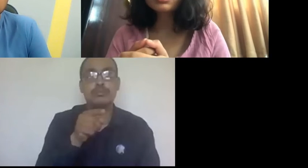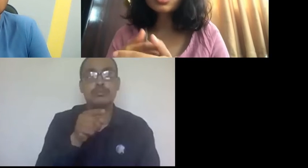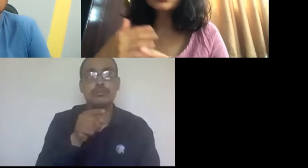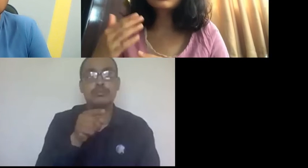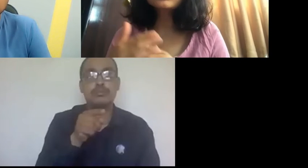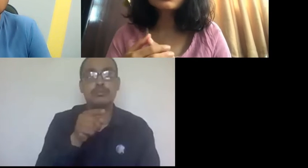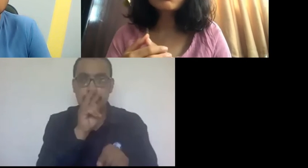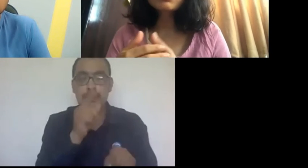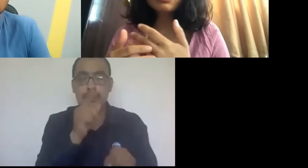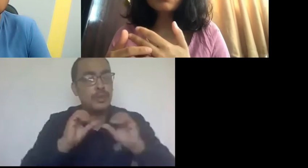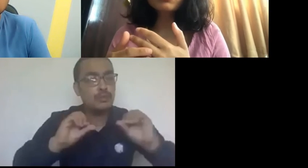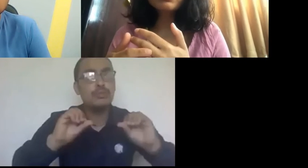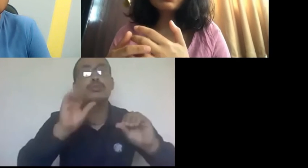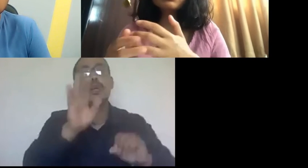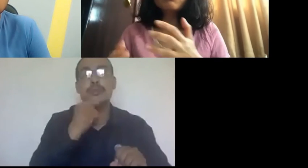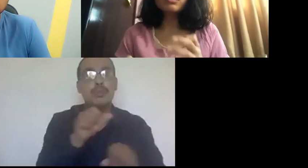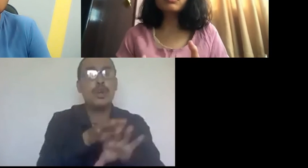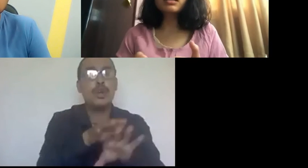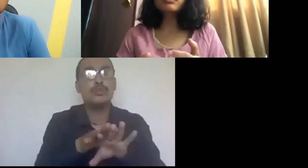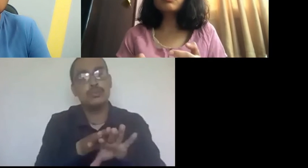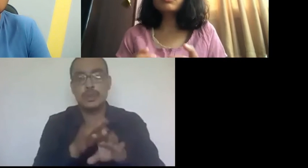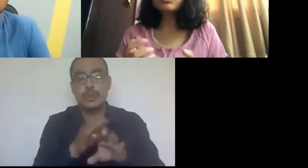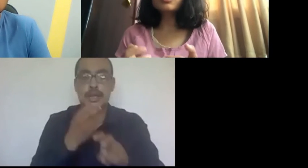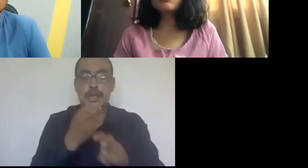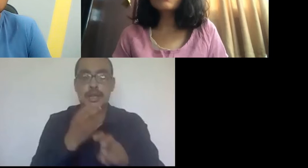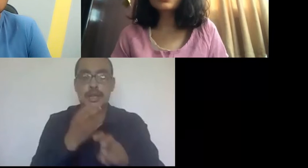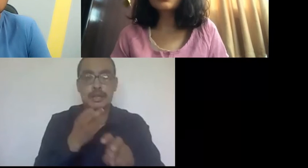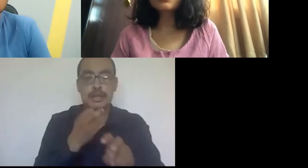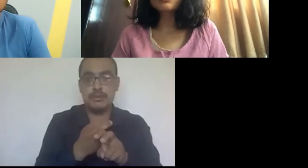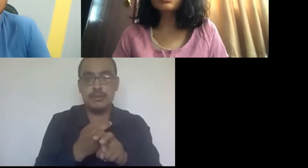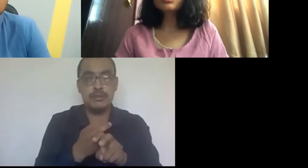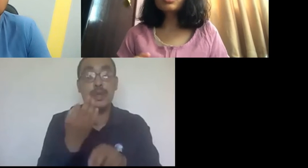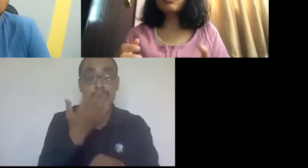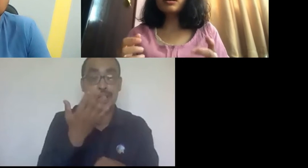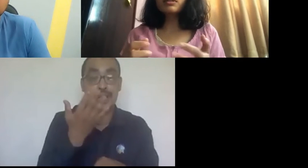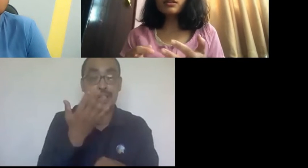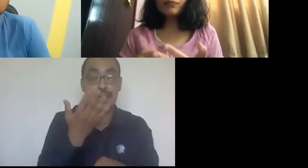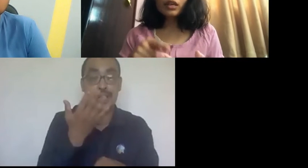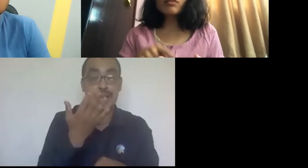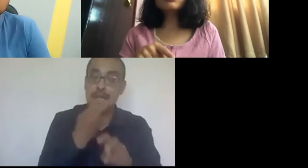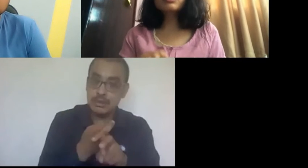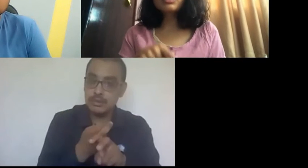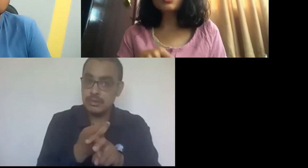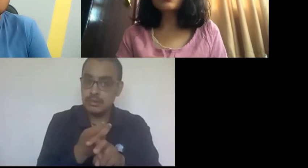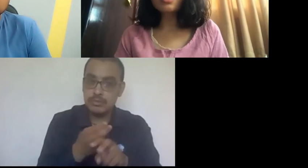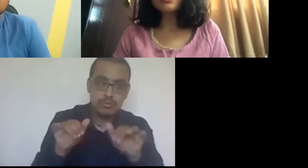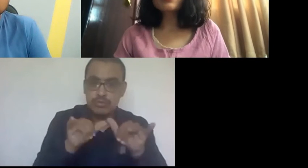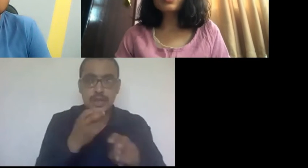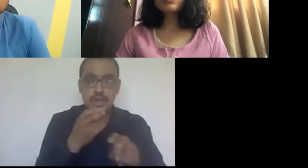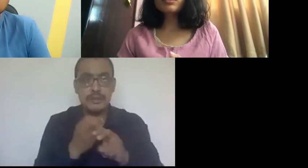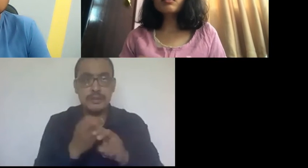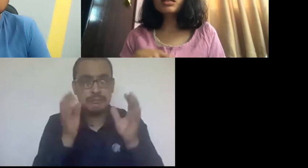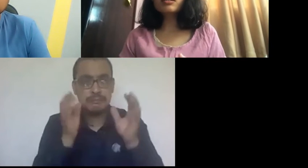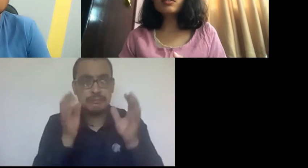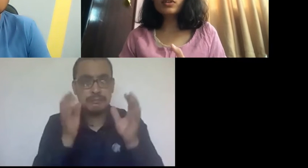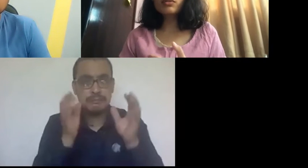हुने कि, अनि त्यो एडजस्ट गर्नु गाह्रो भएको बेलामा चाहिँ उहाँहरूलाई एकदम इरिटेसन पनि फिल हुन्छ, होइन, एउटा हुन्छ नि एउटा के चलाउन आएन भने